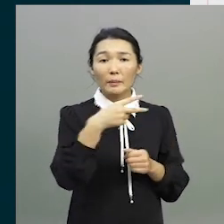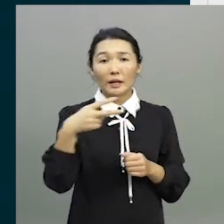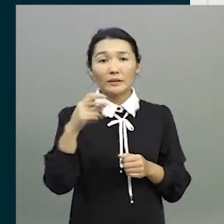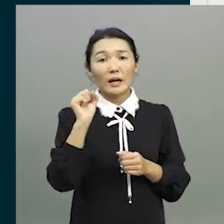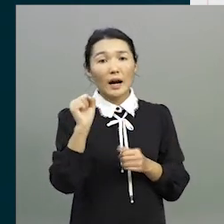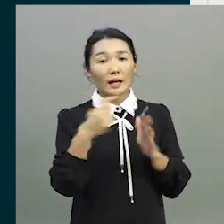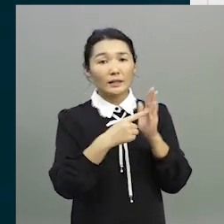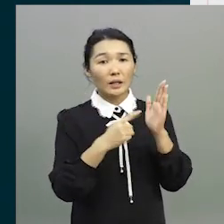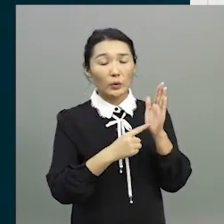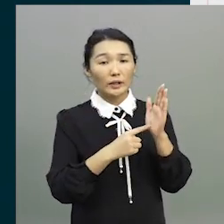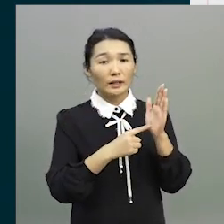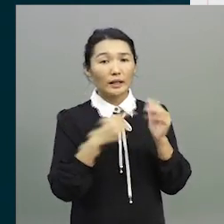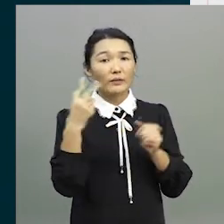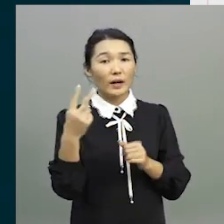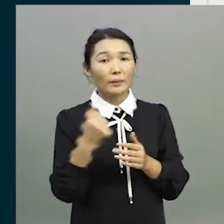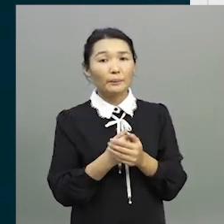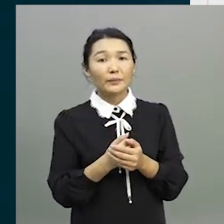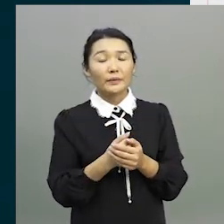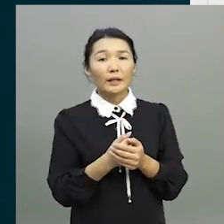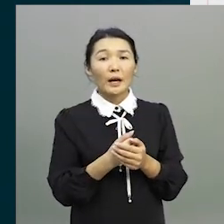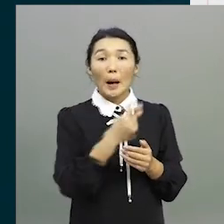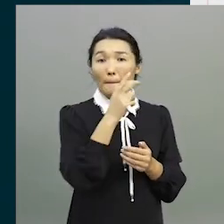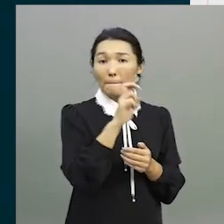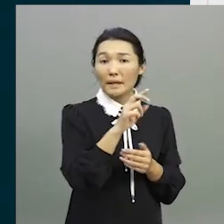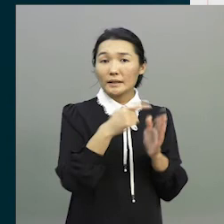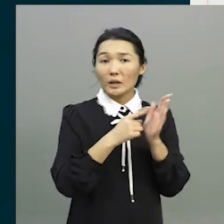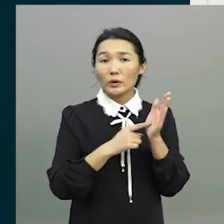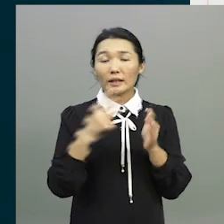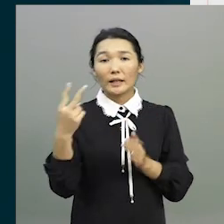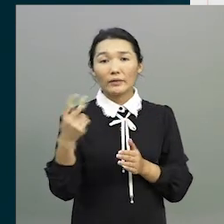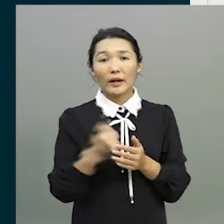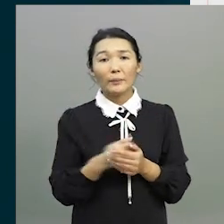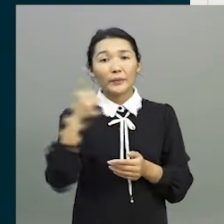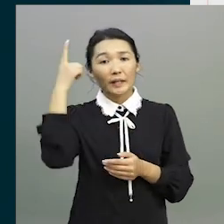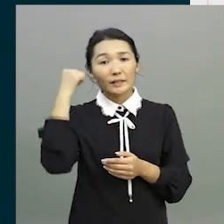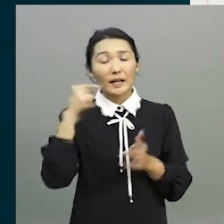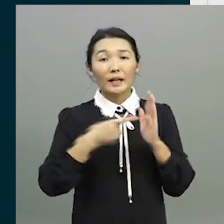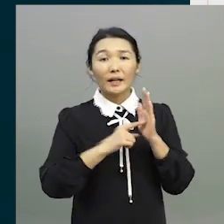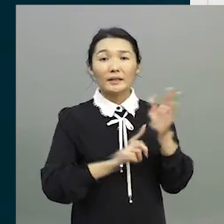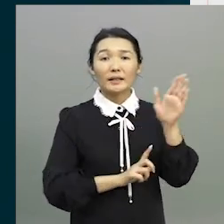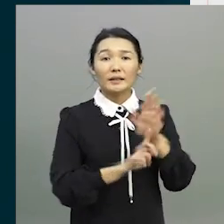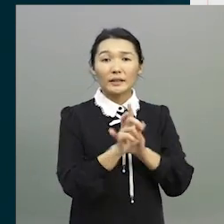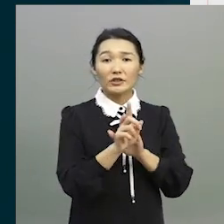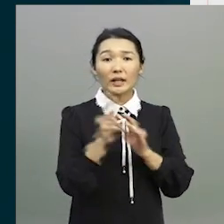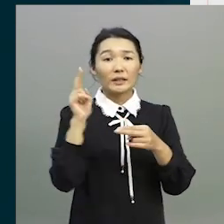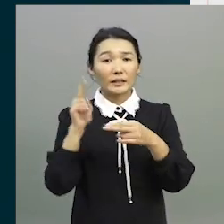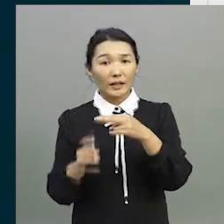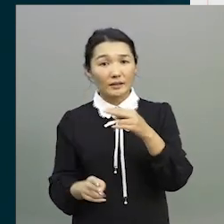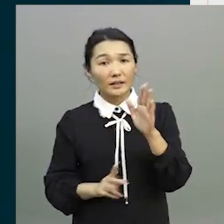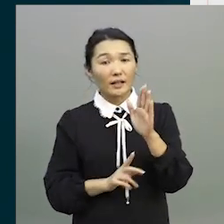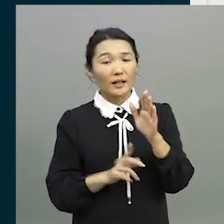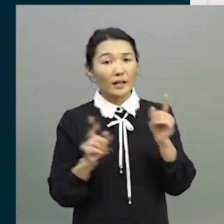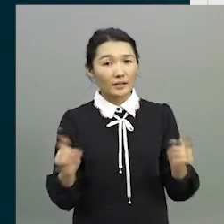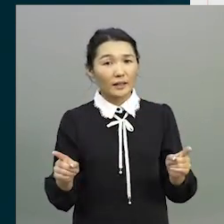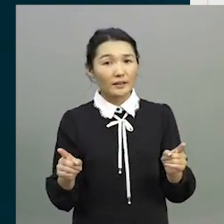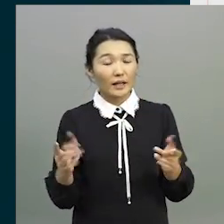2а ордината бы деленная на 2 зная координаты начала и конца отрезка найдем